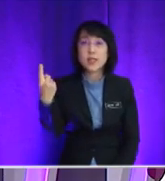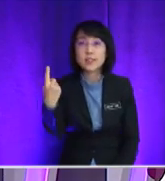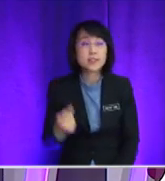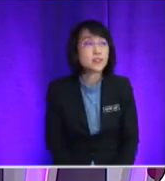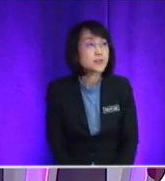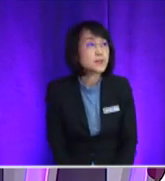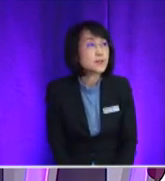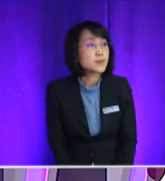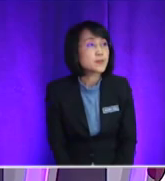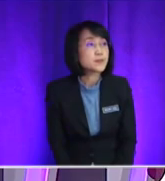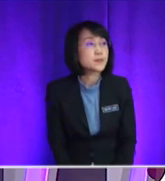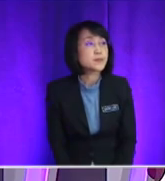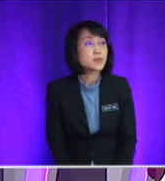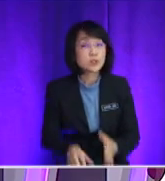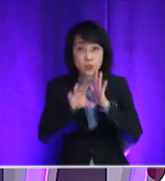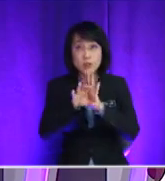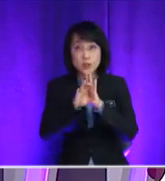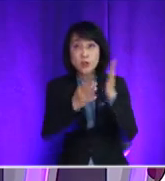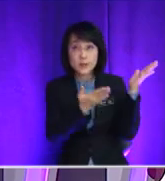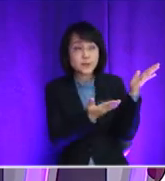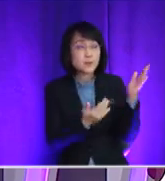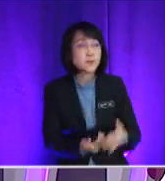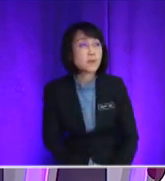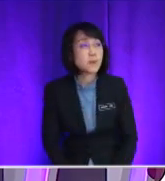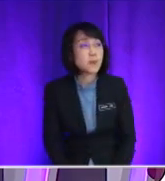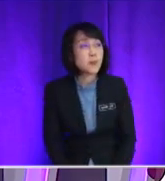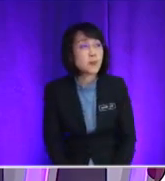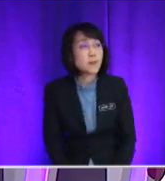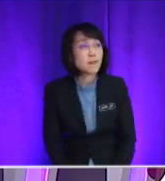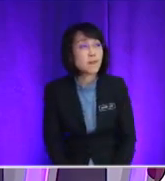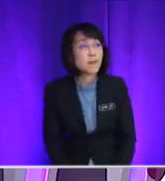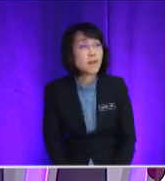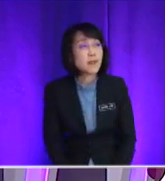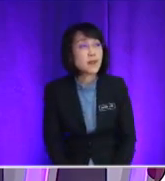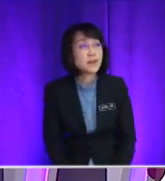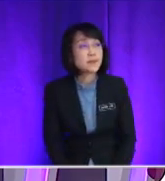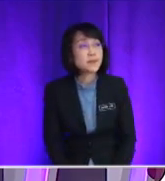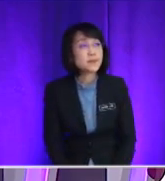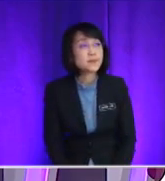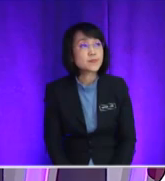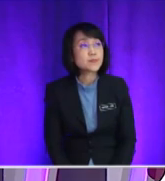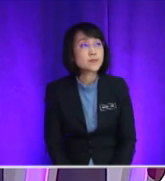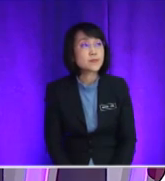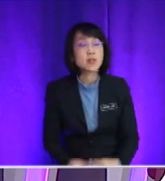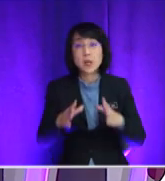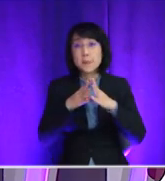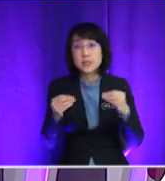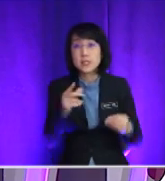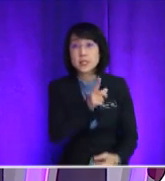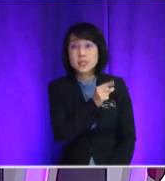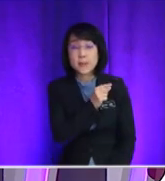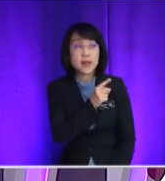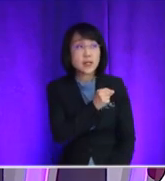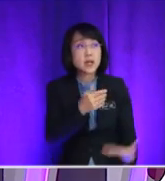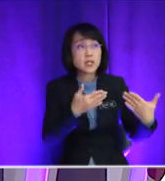seperti ini jika dapat tengok kemudian habis saja kita semak ke peniti ini terus